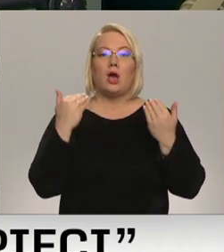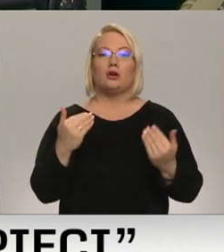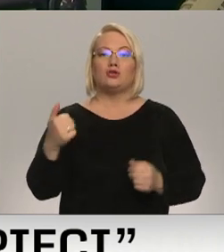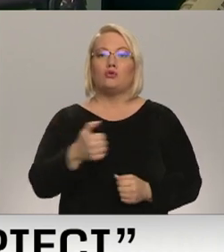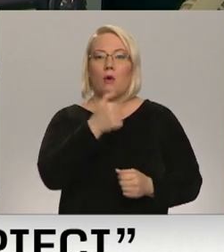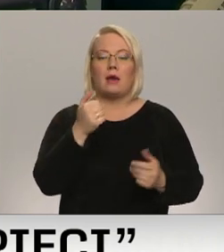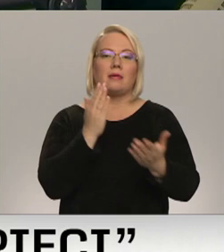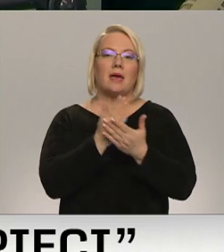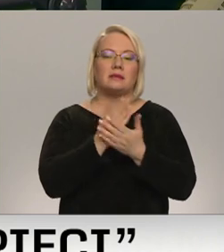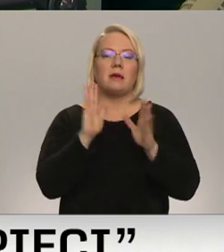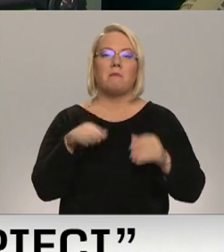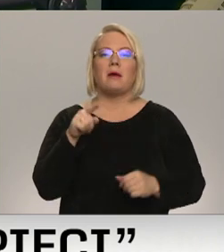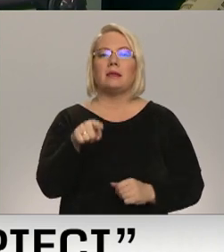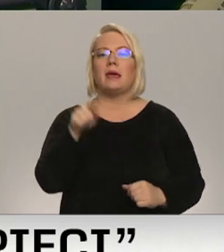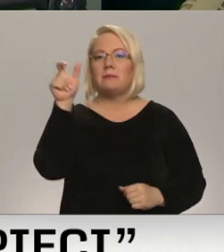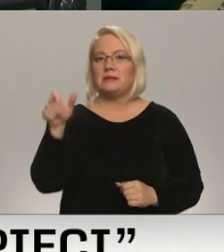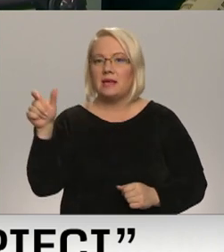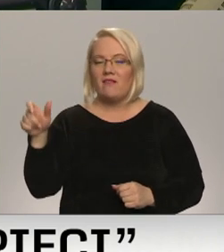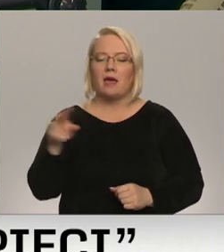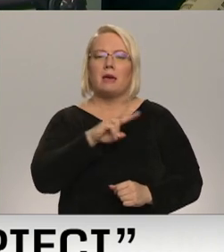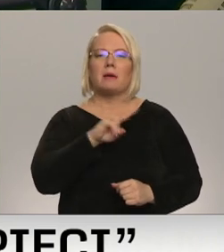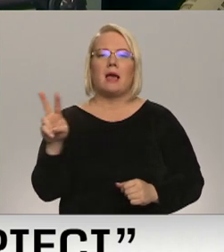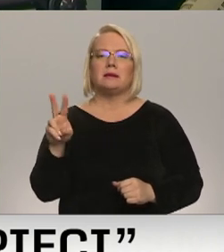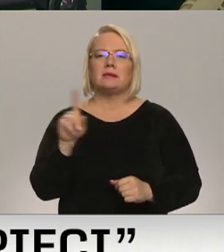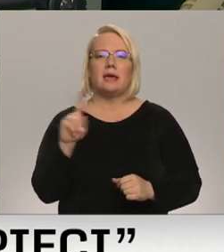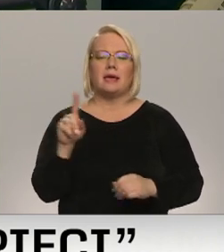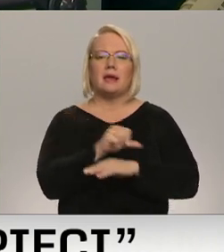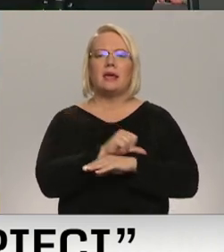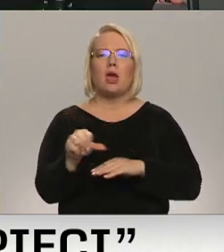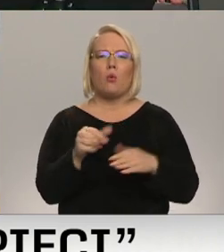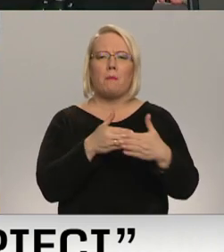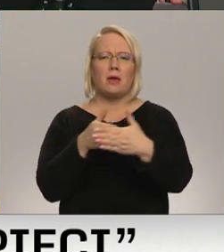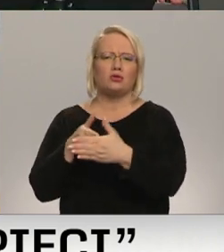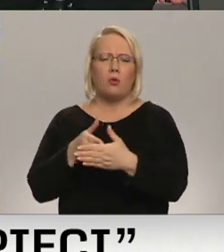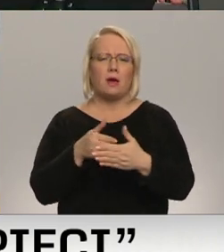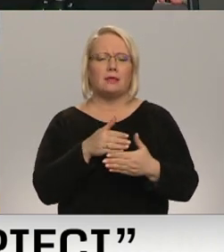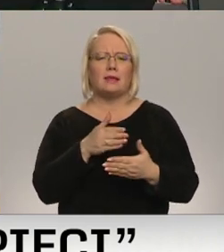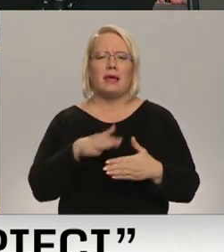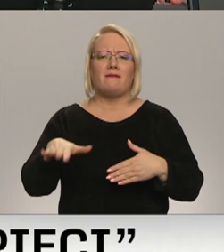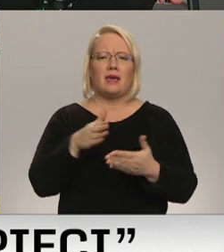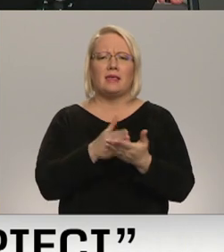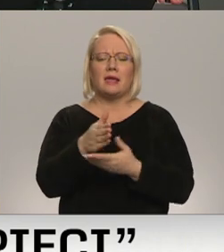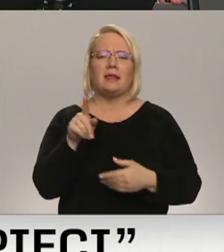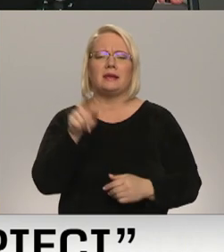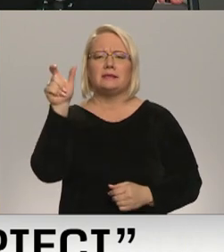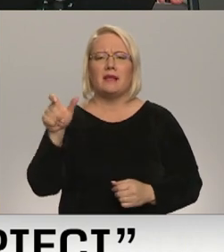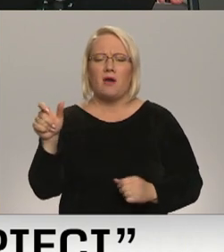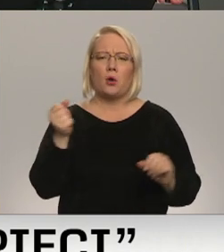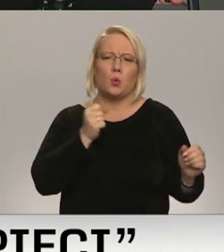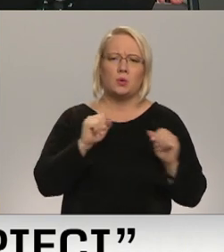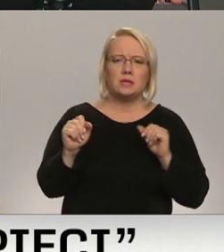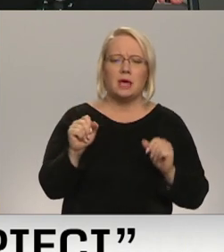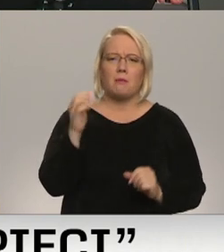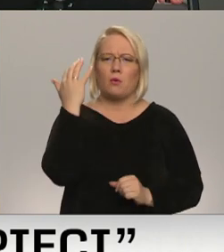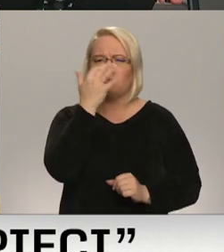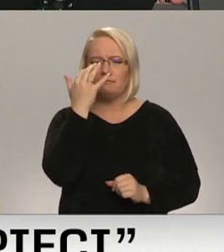tiem cilvēkiem, kuri ir ierobežoti nepieejamas vides dēļ. Tie ir cilvēki ar kustību, redzes un dzirdes